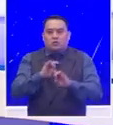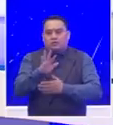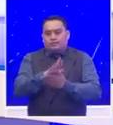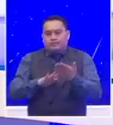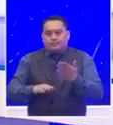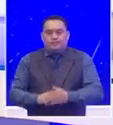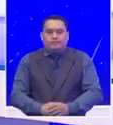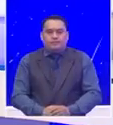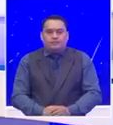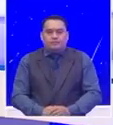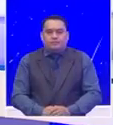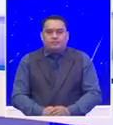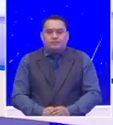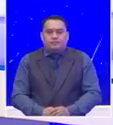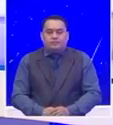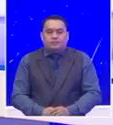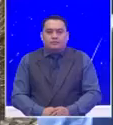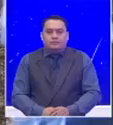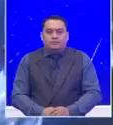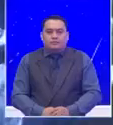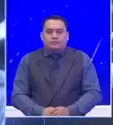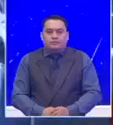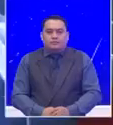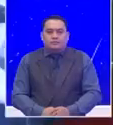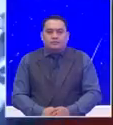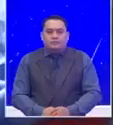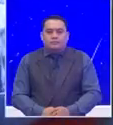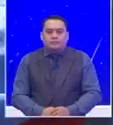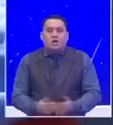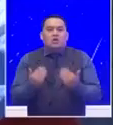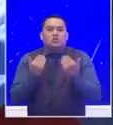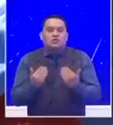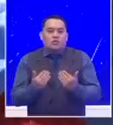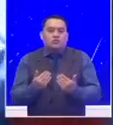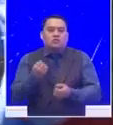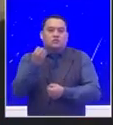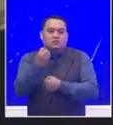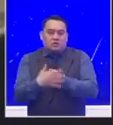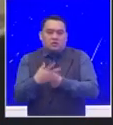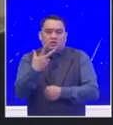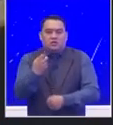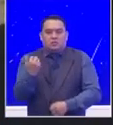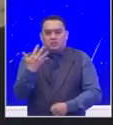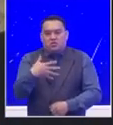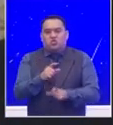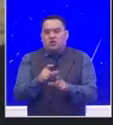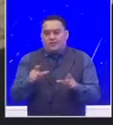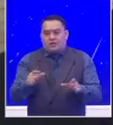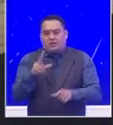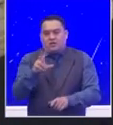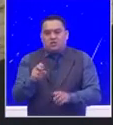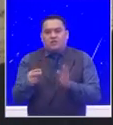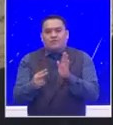учреждений, узнавала Евгения Присяжная. На сегодняшний день в здании центра, рассчитанном на 350 человек, проживают